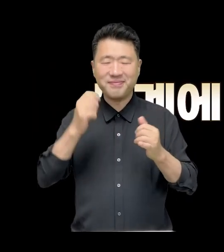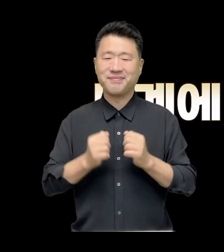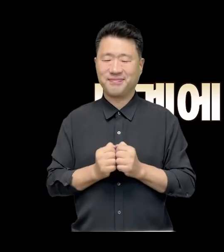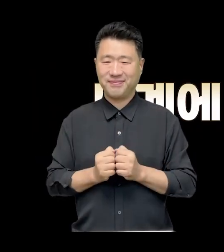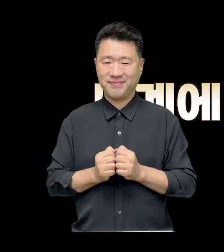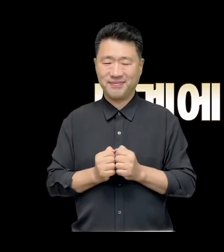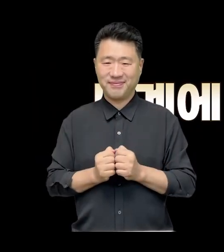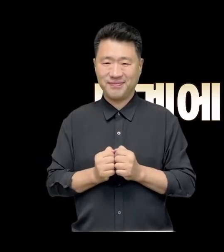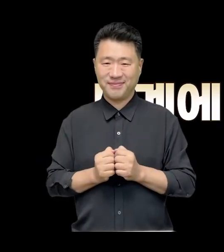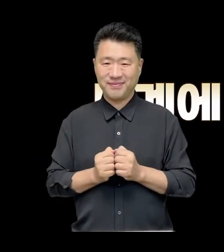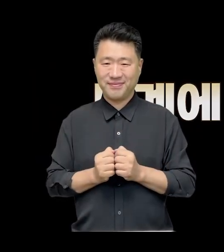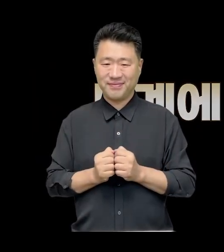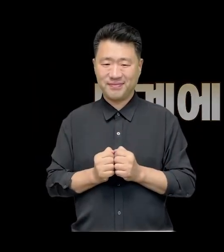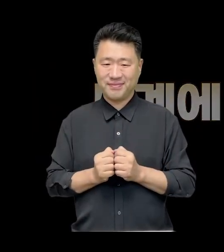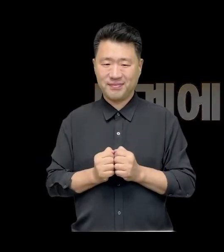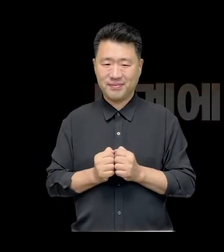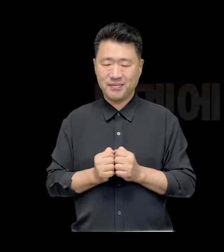생각